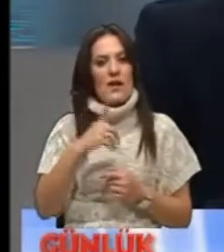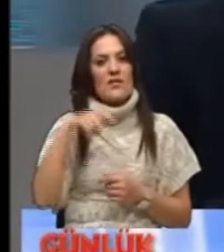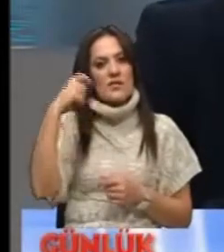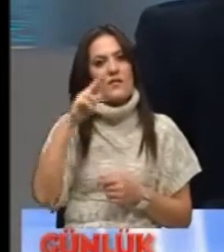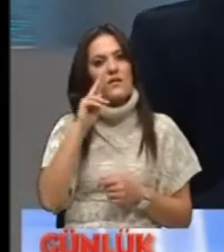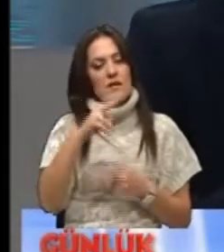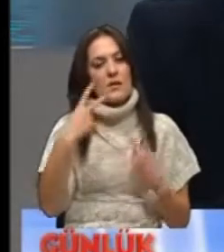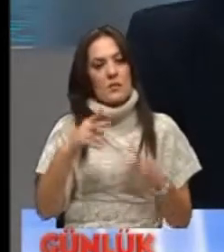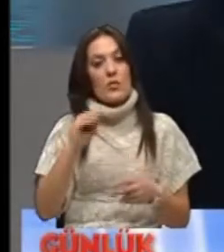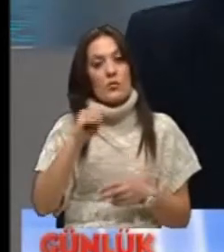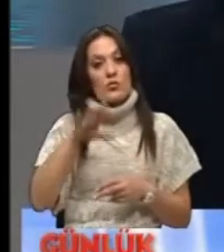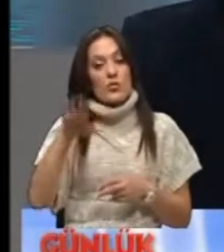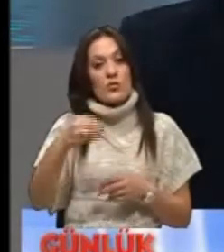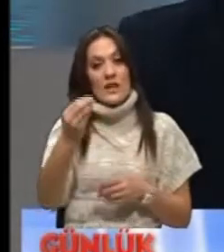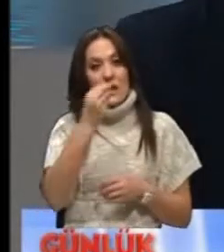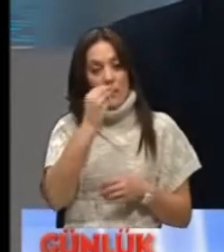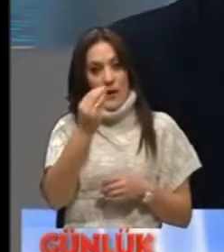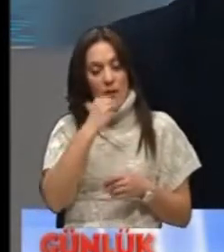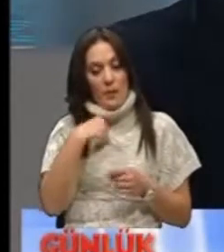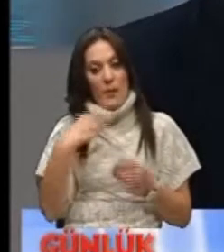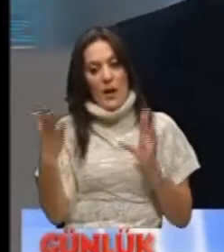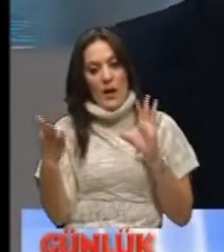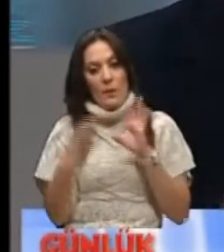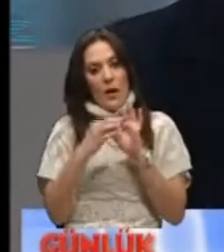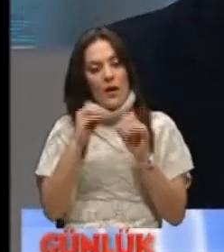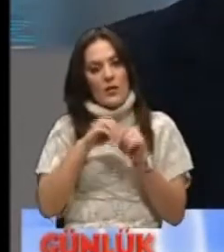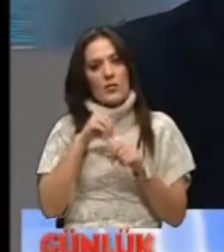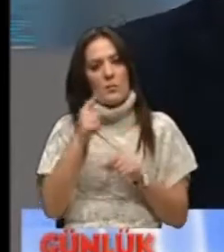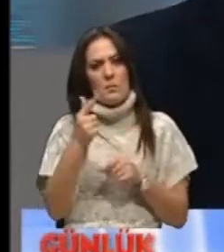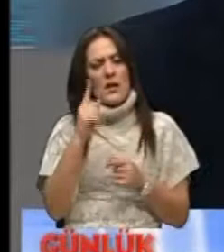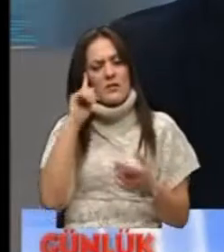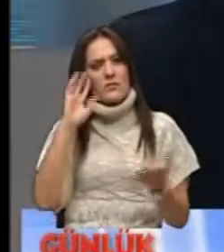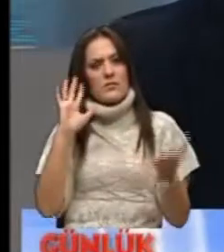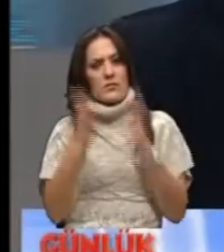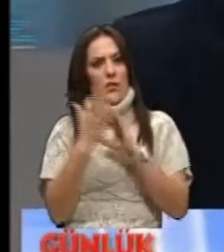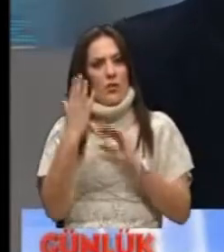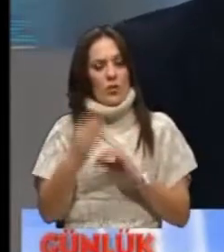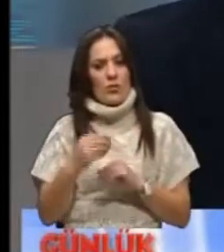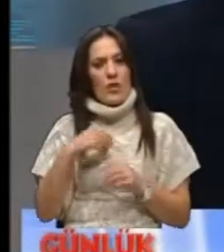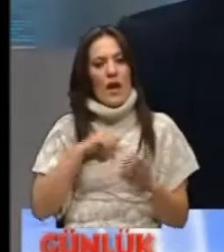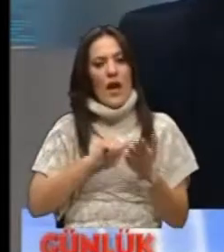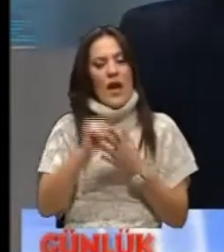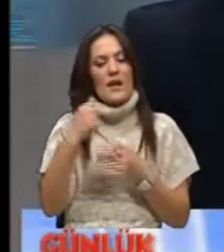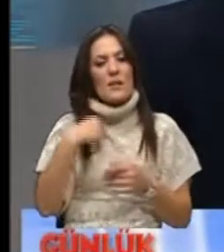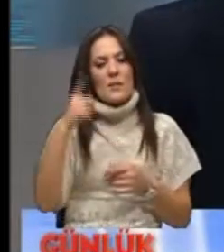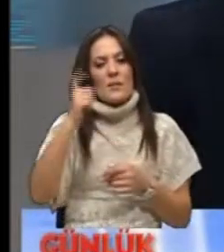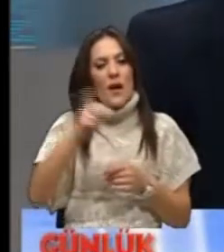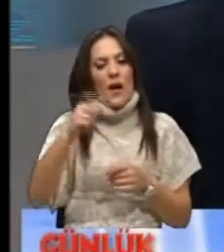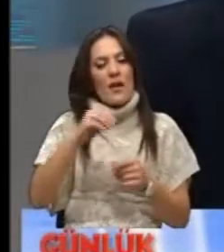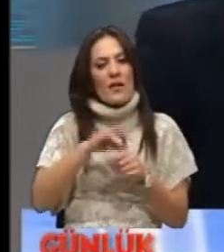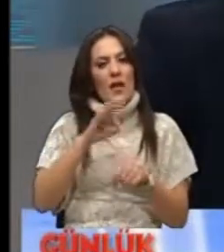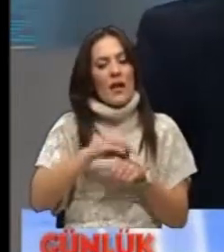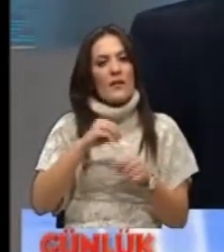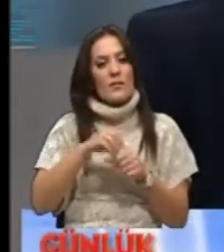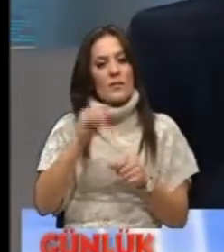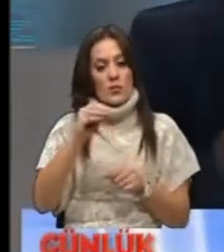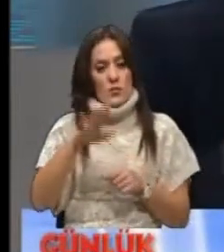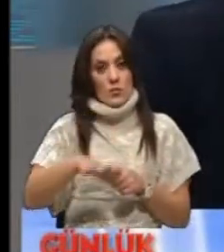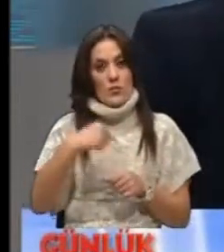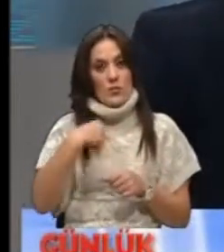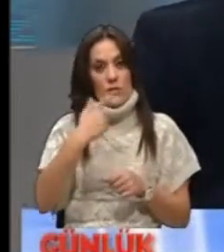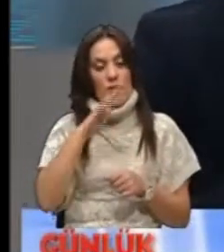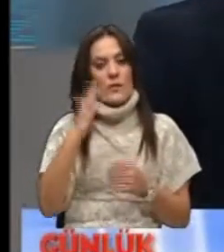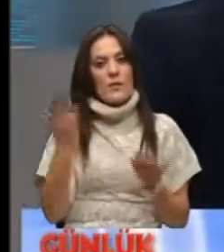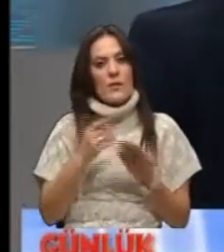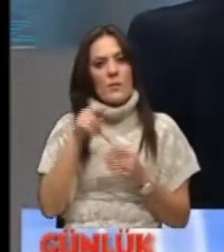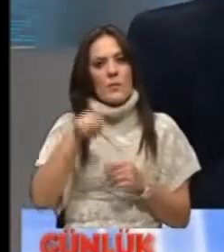film seyredebilirsin. Şimdi çocuğun yemek yemeyle kurduğu ilişki abuklaşıyor her geçen an. Çok doğru. Her geçen an. Tamam, ve bunu biz çocuk yaşlarda